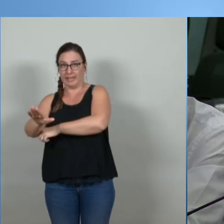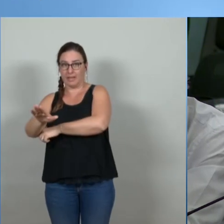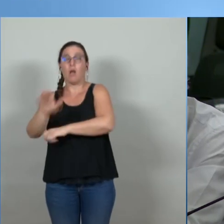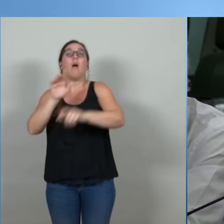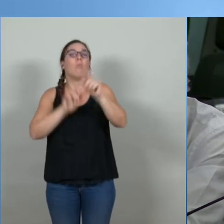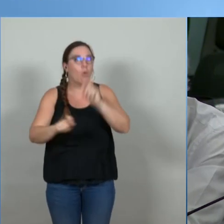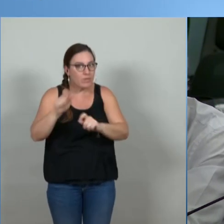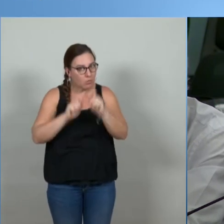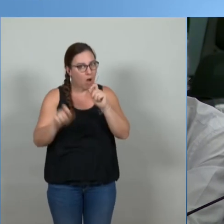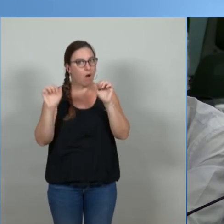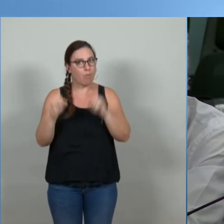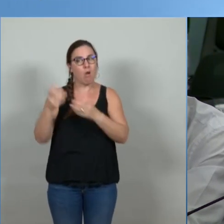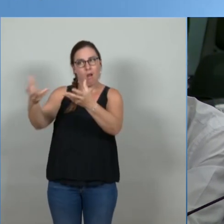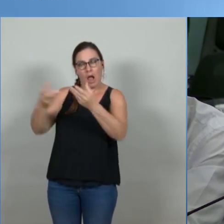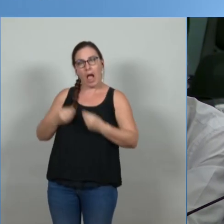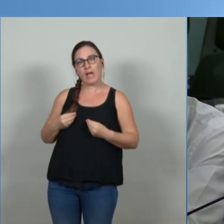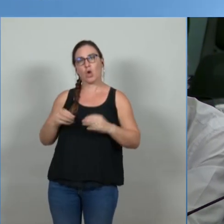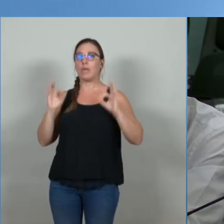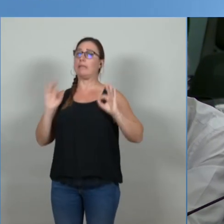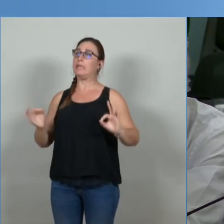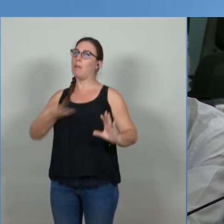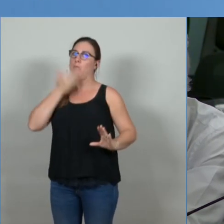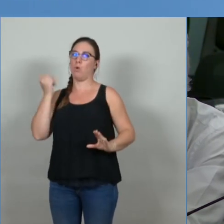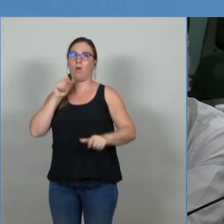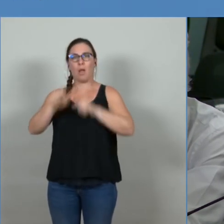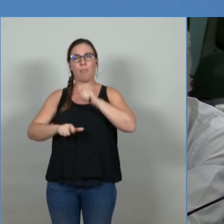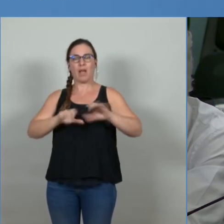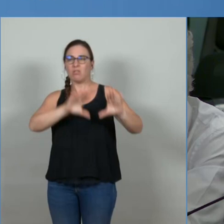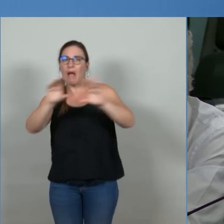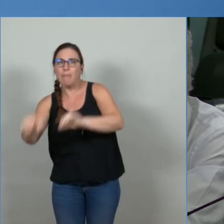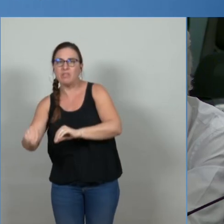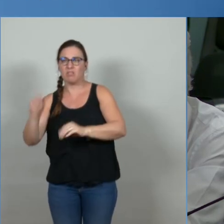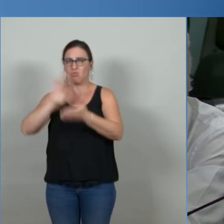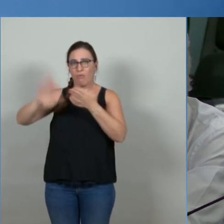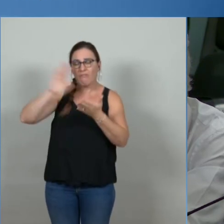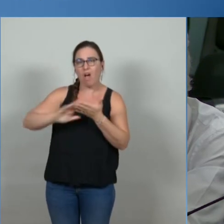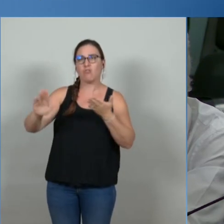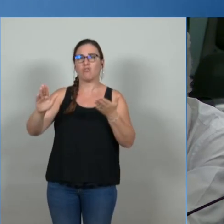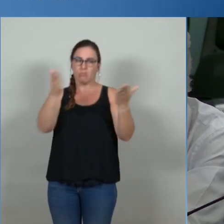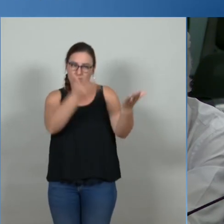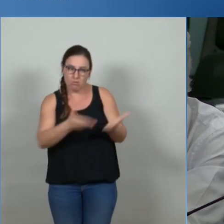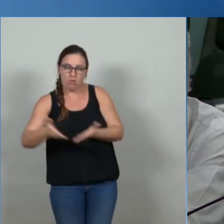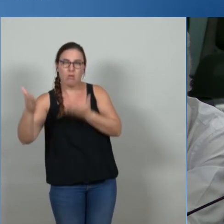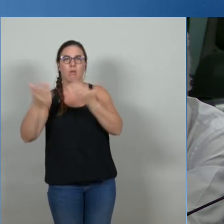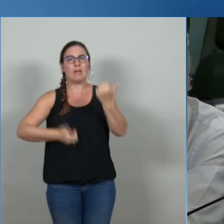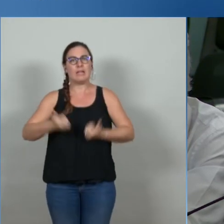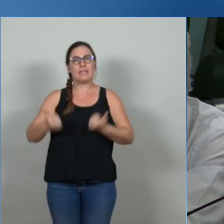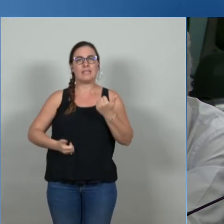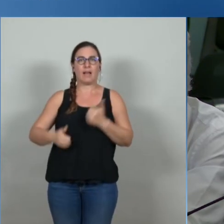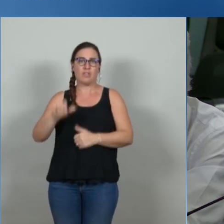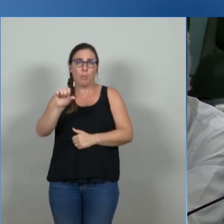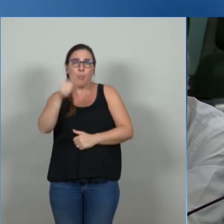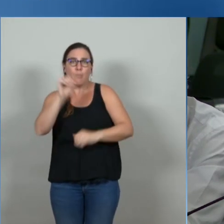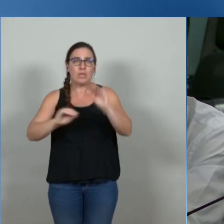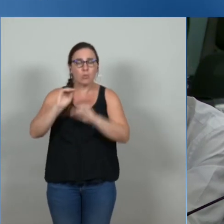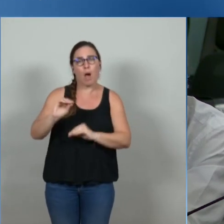temporairement un accueil plus digne des personnes installées dans ces campements sauvages en leur fournissant les services de première nécessité